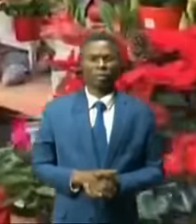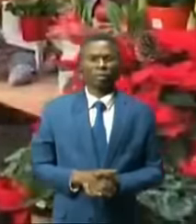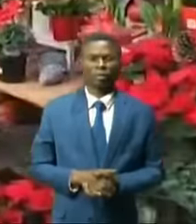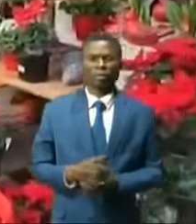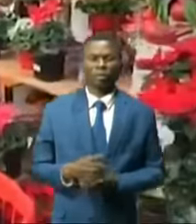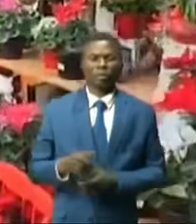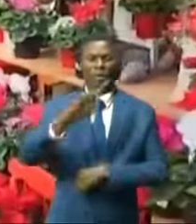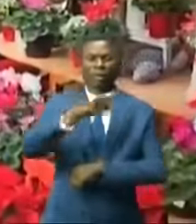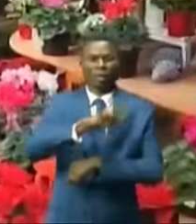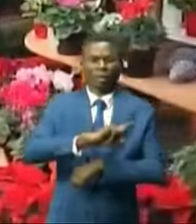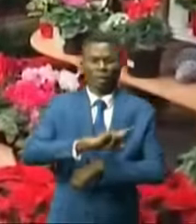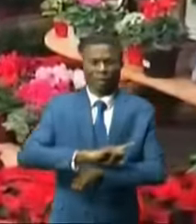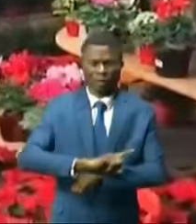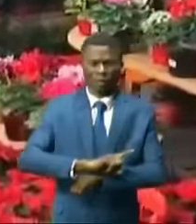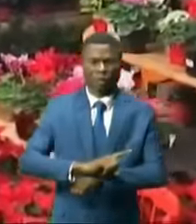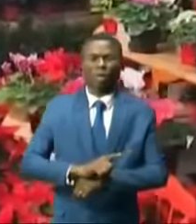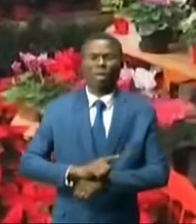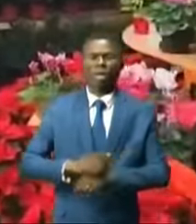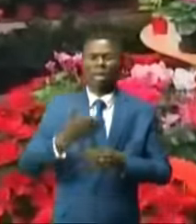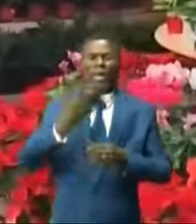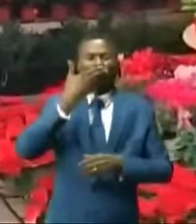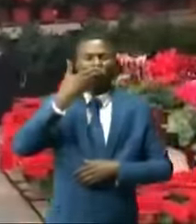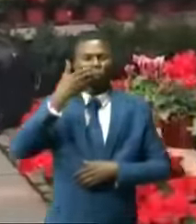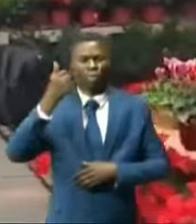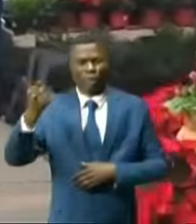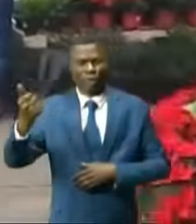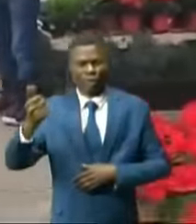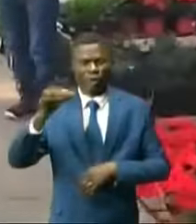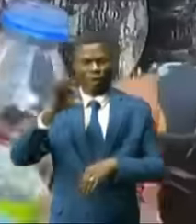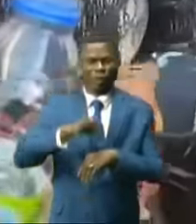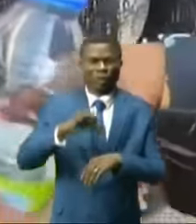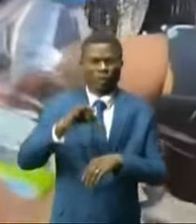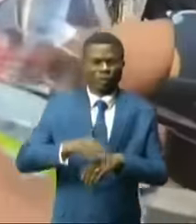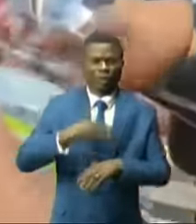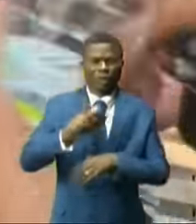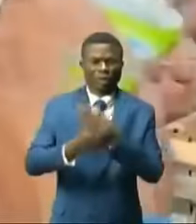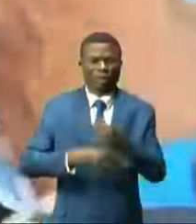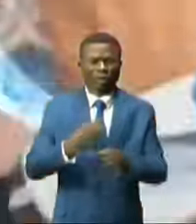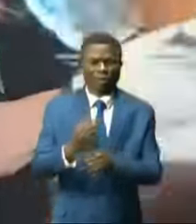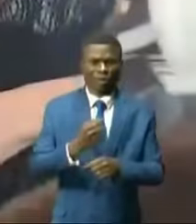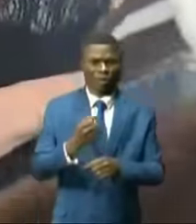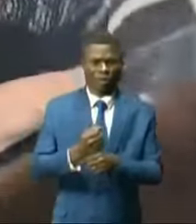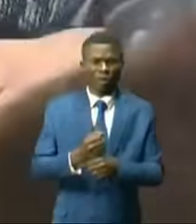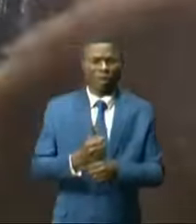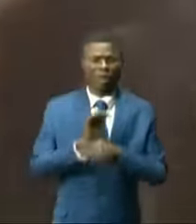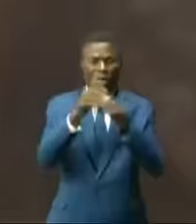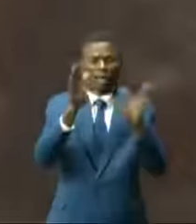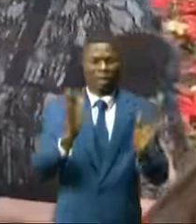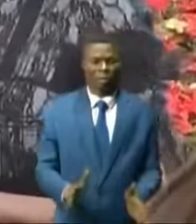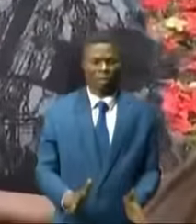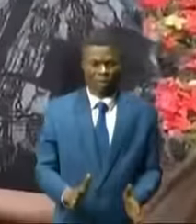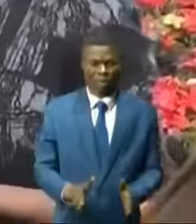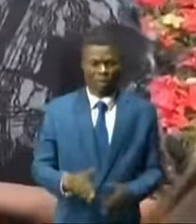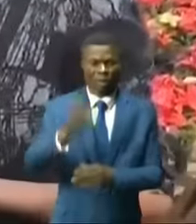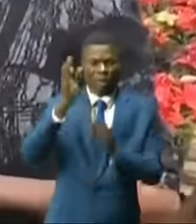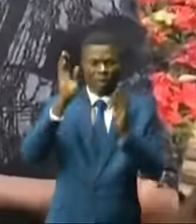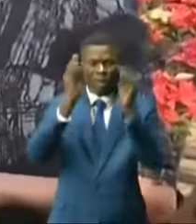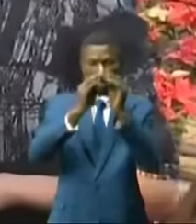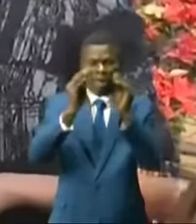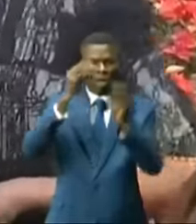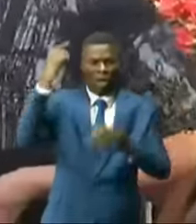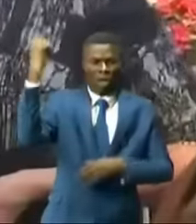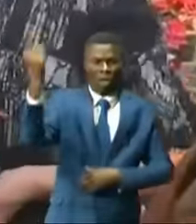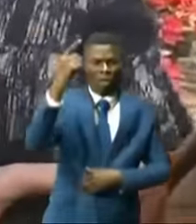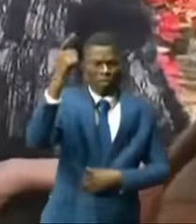Des journées riches en enseignement, mais surtout en opportunités d'affaires, les participants à ces sommets mondiaux sur